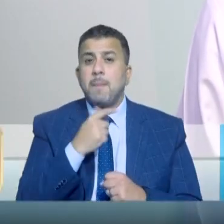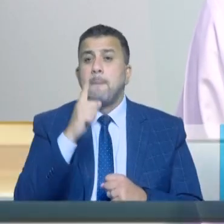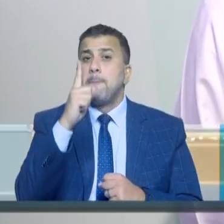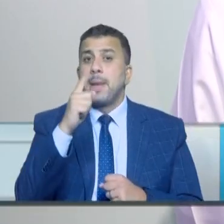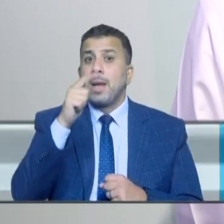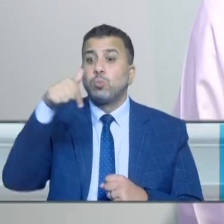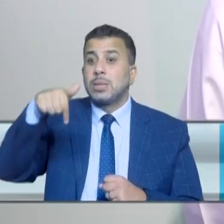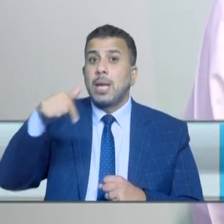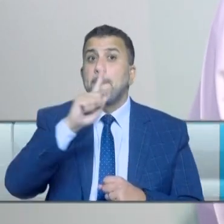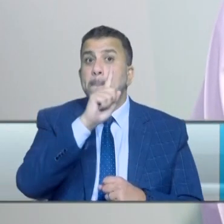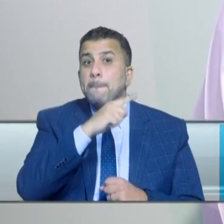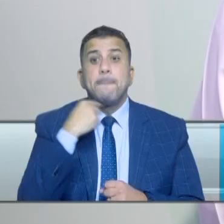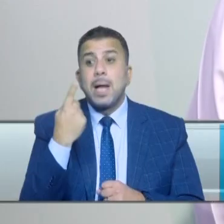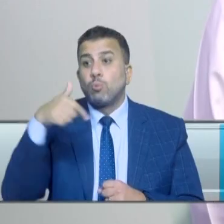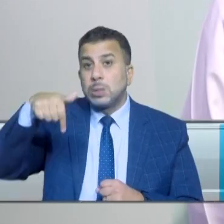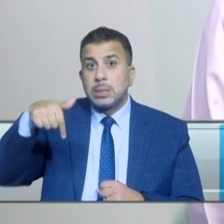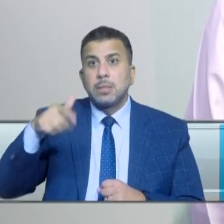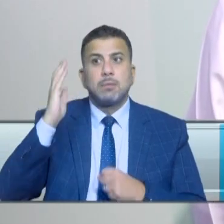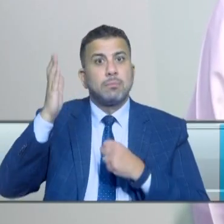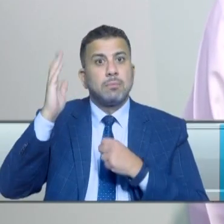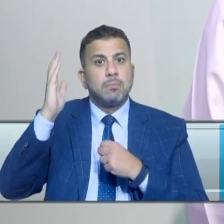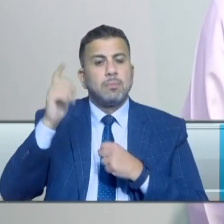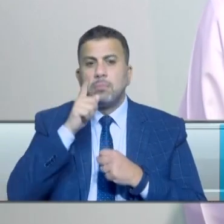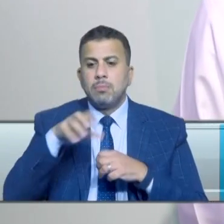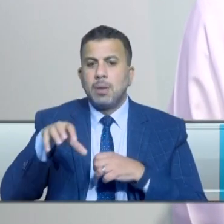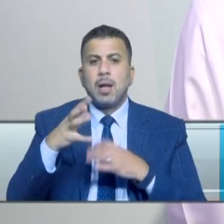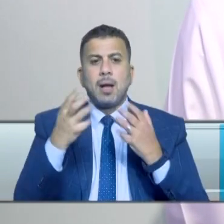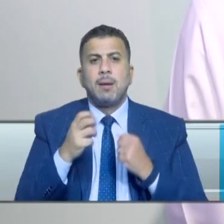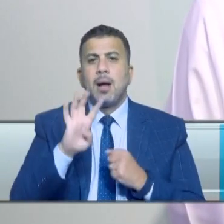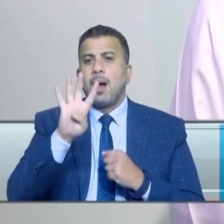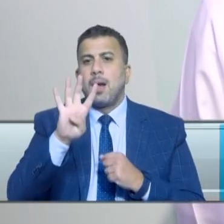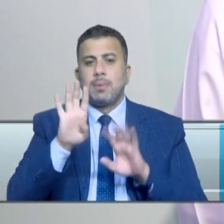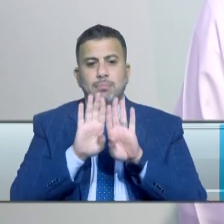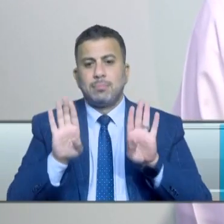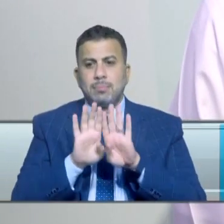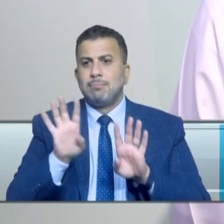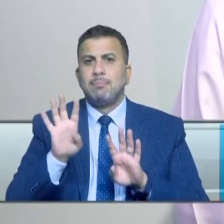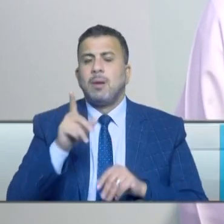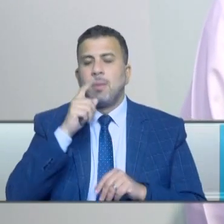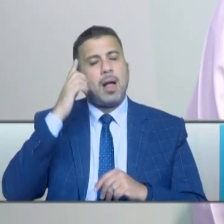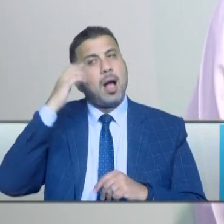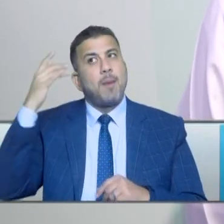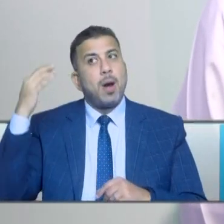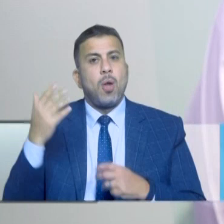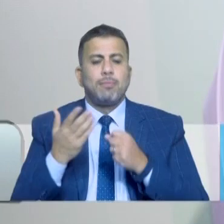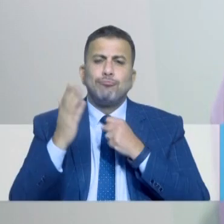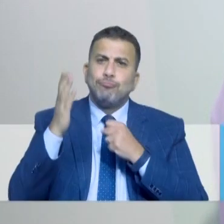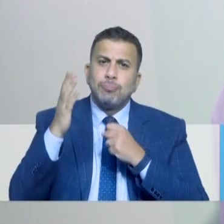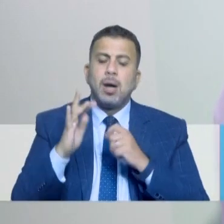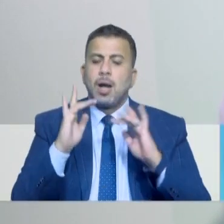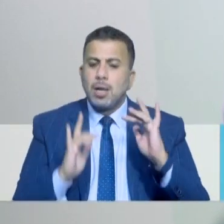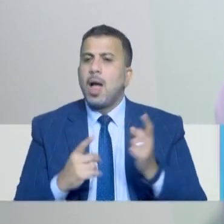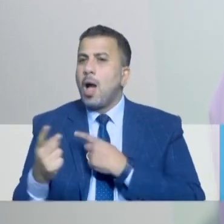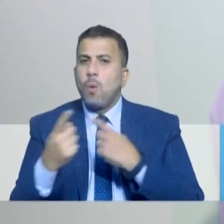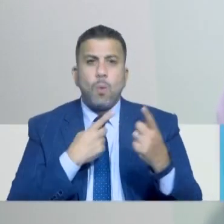متحدث على مدى يومينو بيتوزع هذا المتحدثين على عدد اربع مسارح في منها حوارات ملهمه وفي منها جلسات